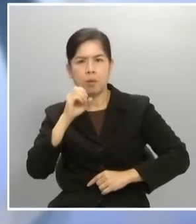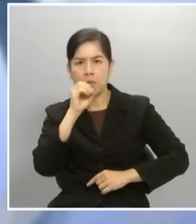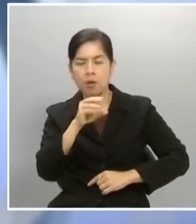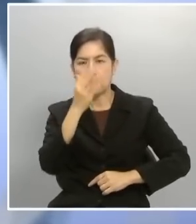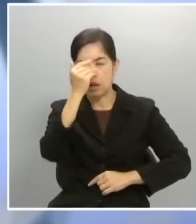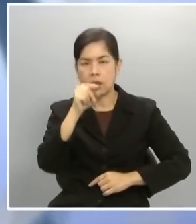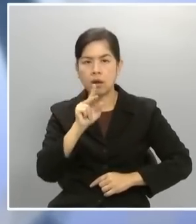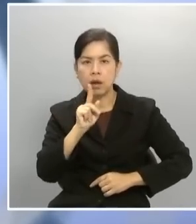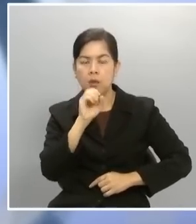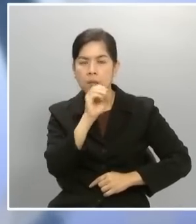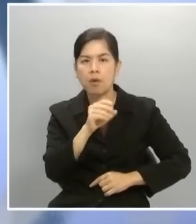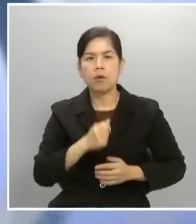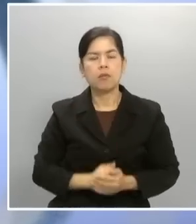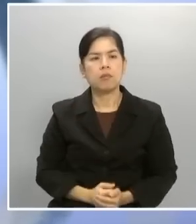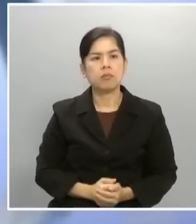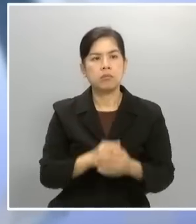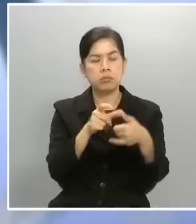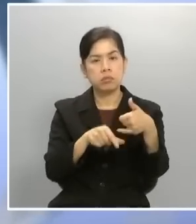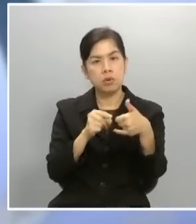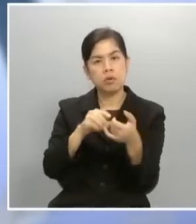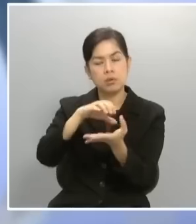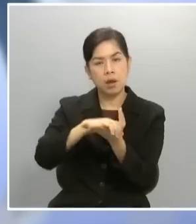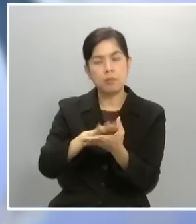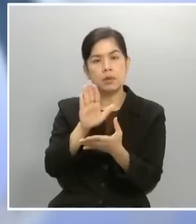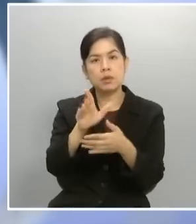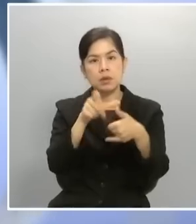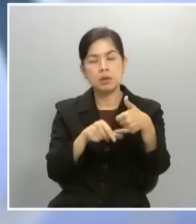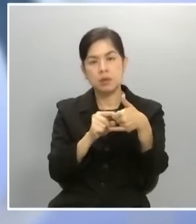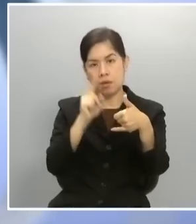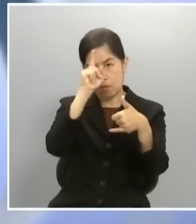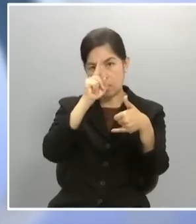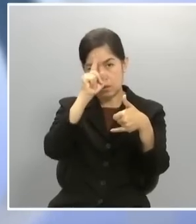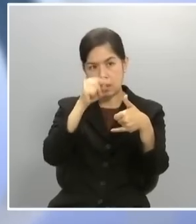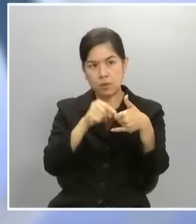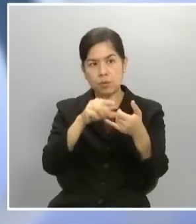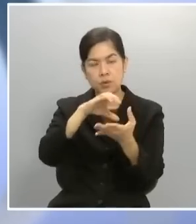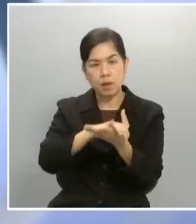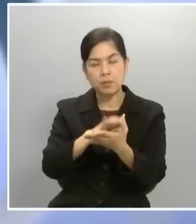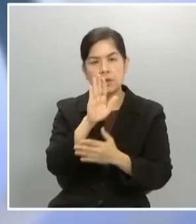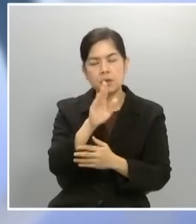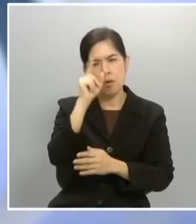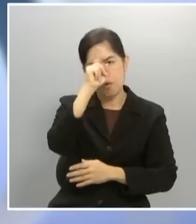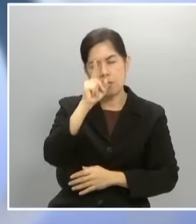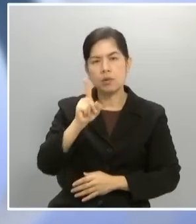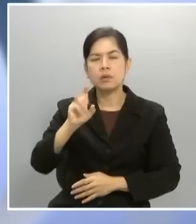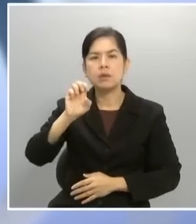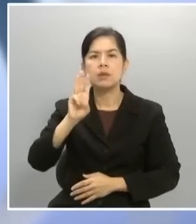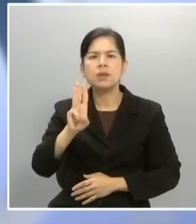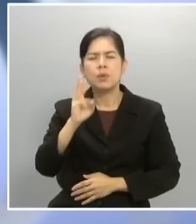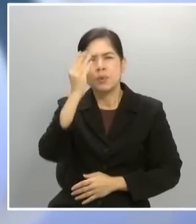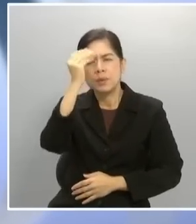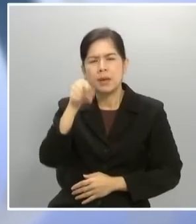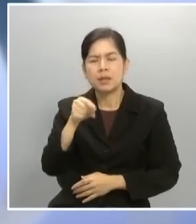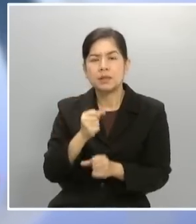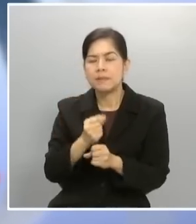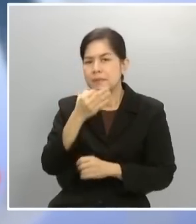บอกว่าอ้าวแล้วคุณเซฟหัวคุณดิวล่ะทำอาชีพอะไรทำไมมีการมีงานมีเงิน